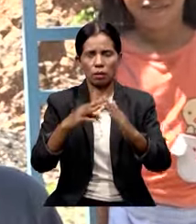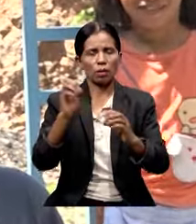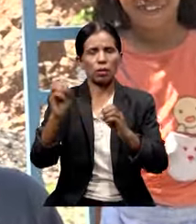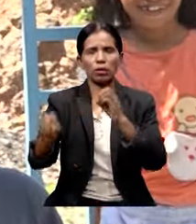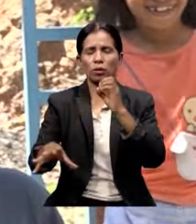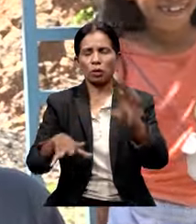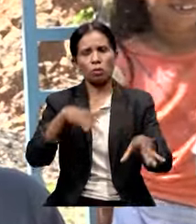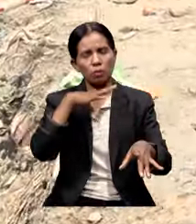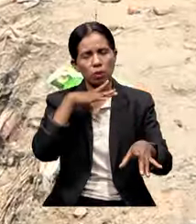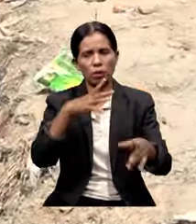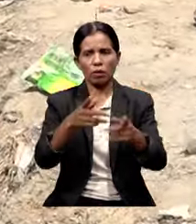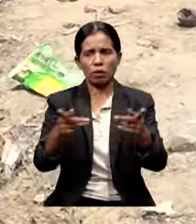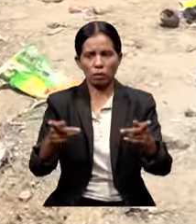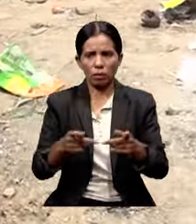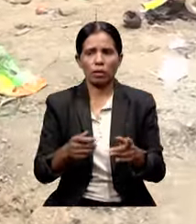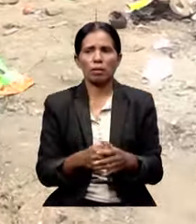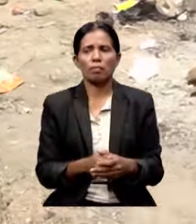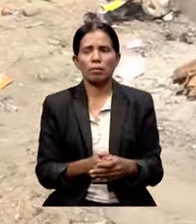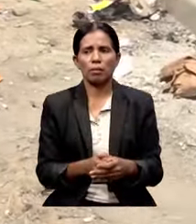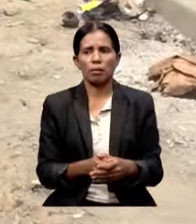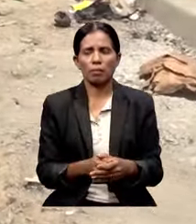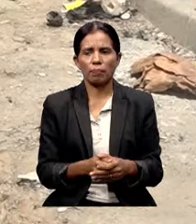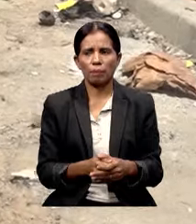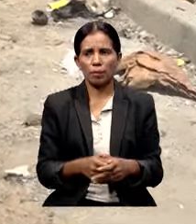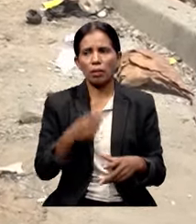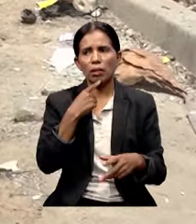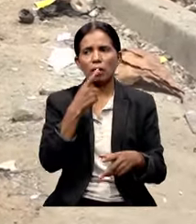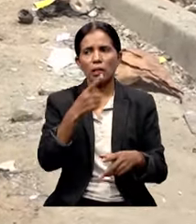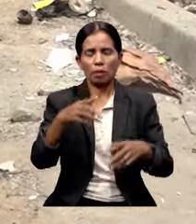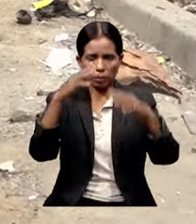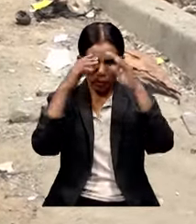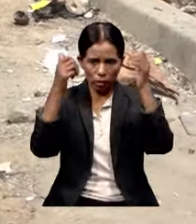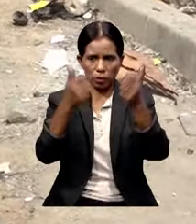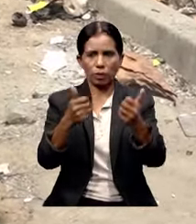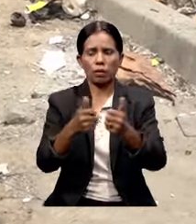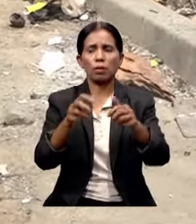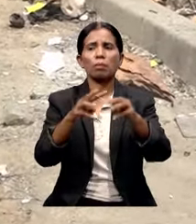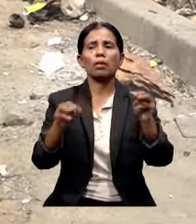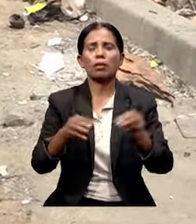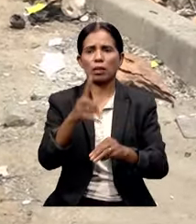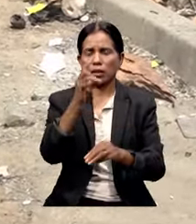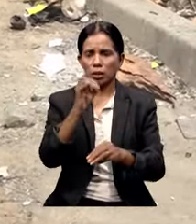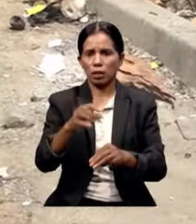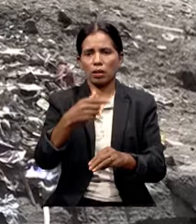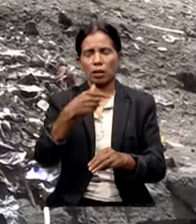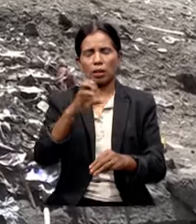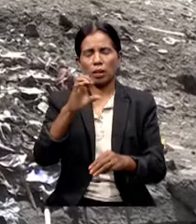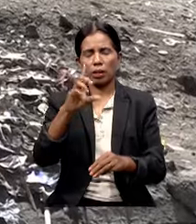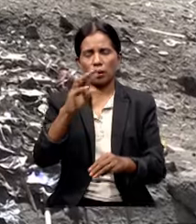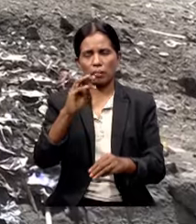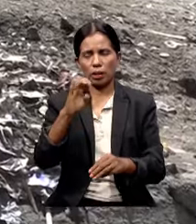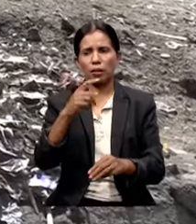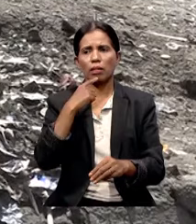soelisu ya lis fatin serne hatam bekistong ne presidente autoridade municipal dili Guilhermina Filomena